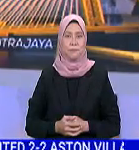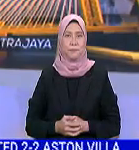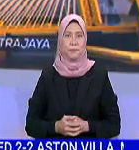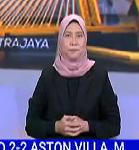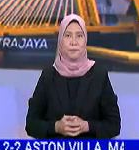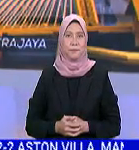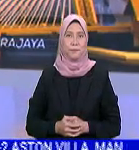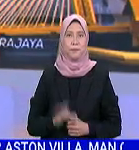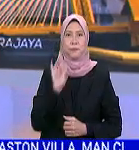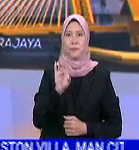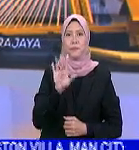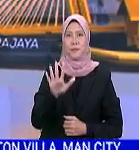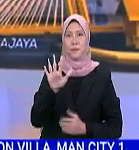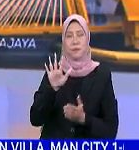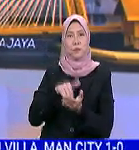Sebanyak